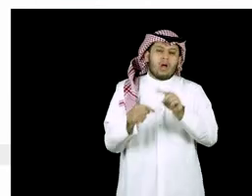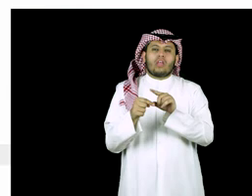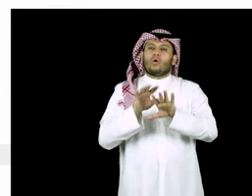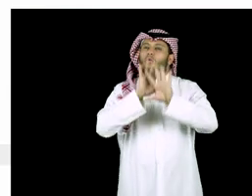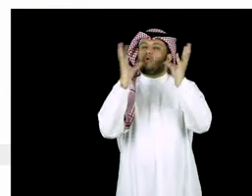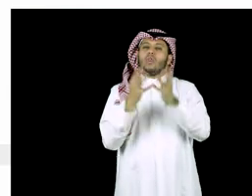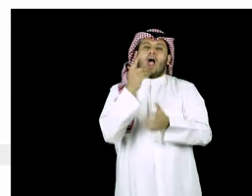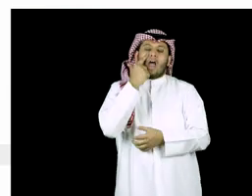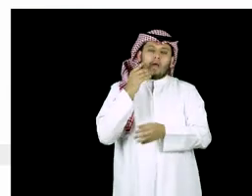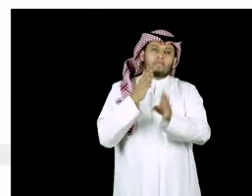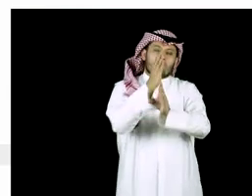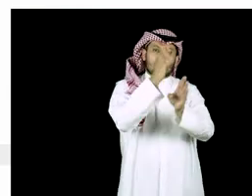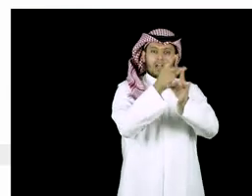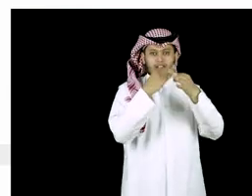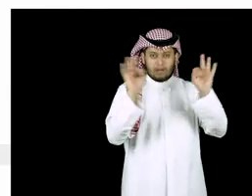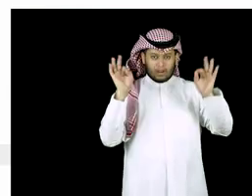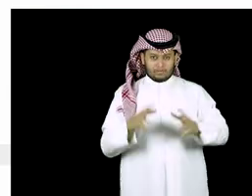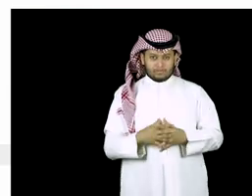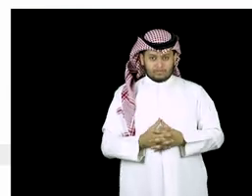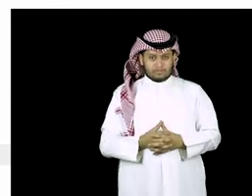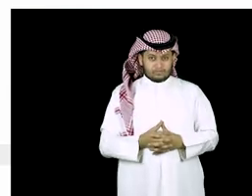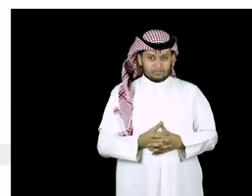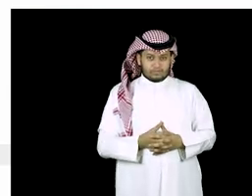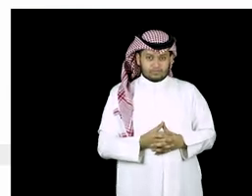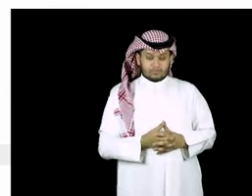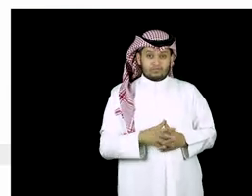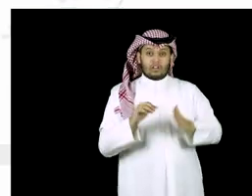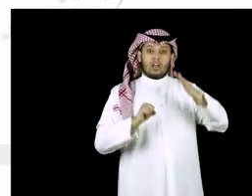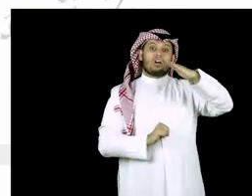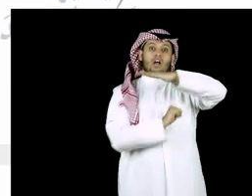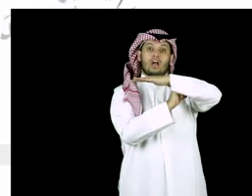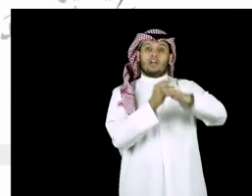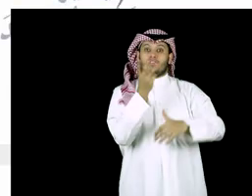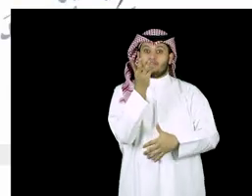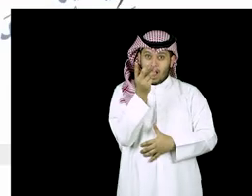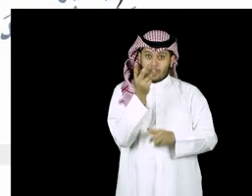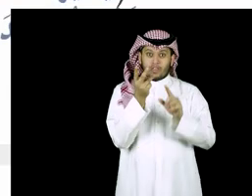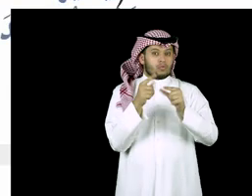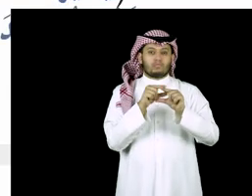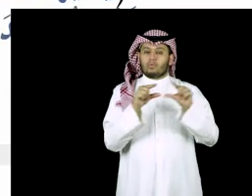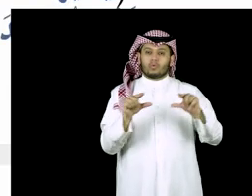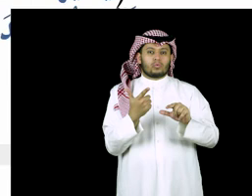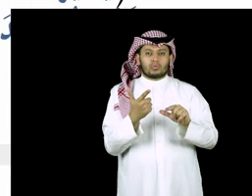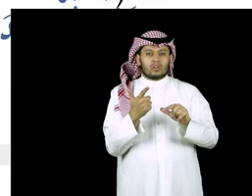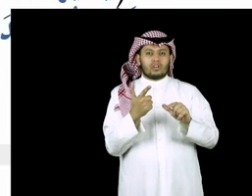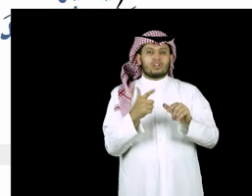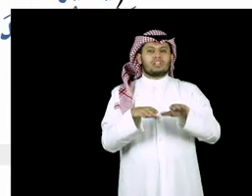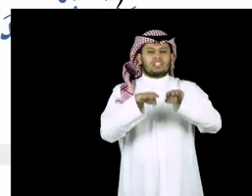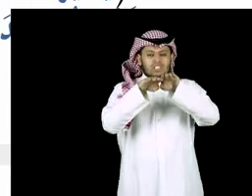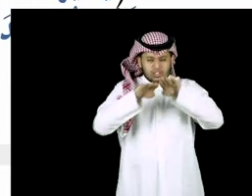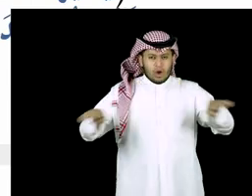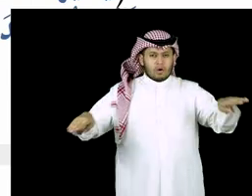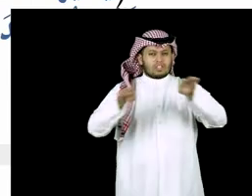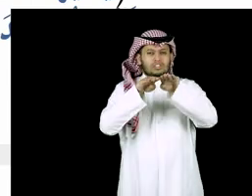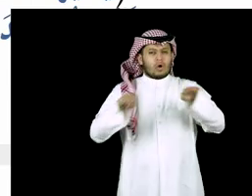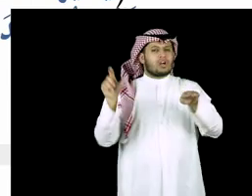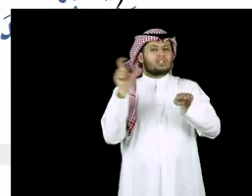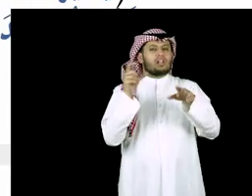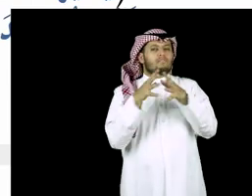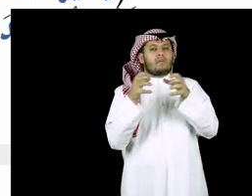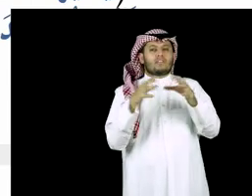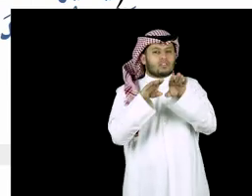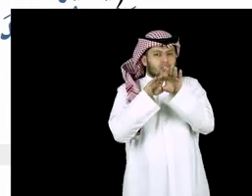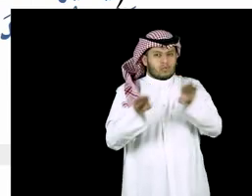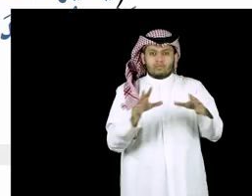مجالات الحياة. القاعدة الثالثة وهي المساواة، ومفهوم المساواة في الإسلام هو